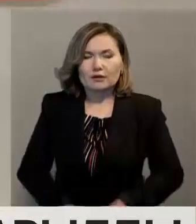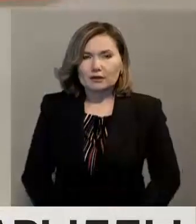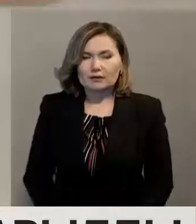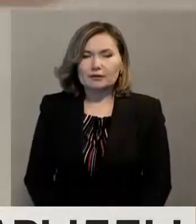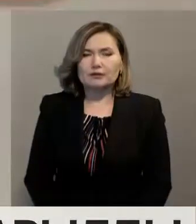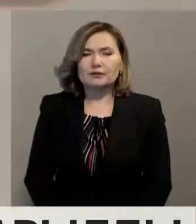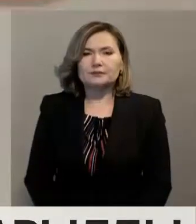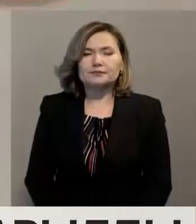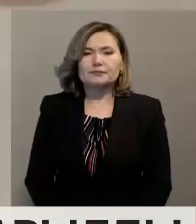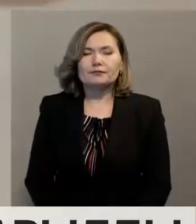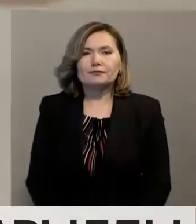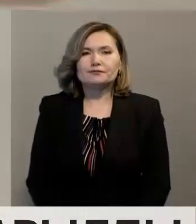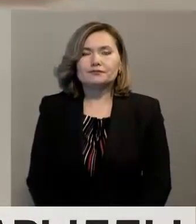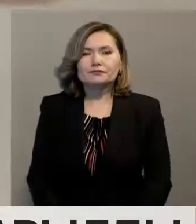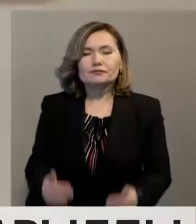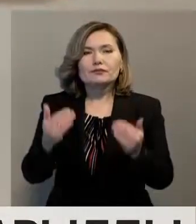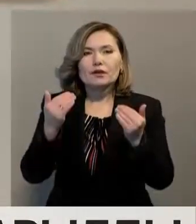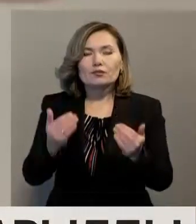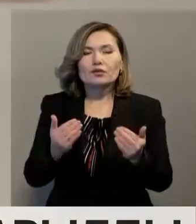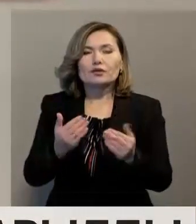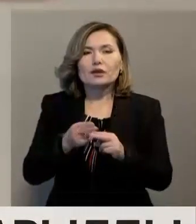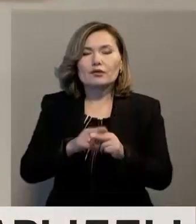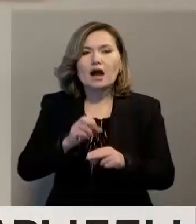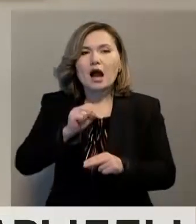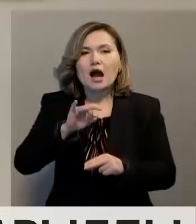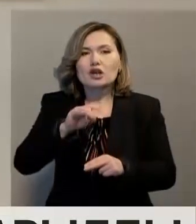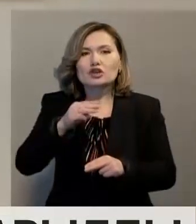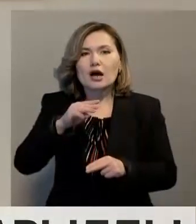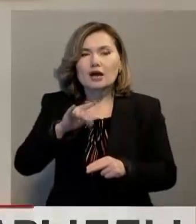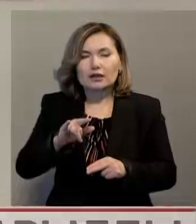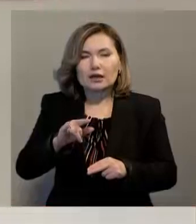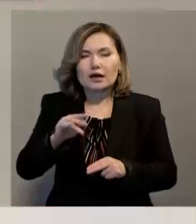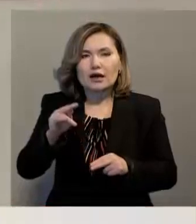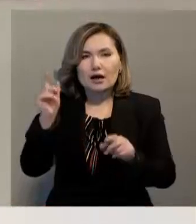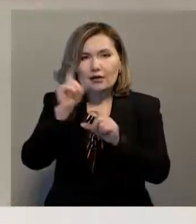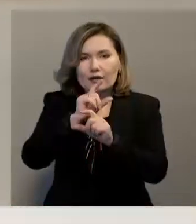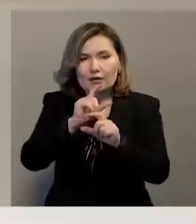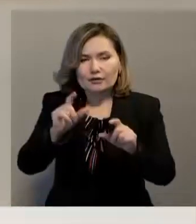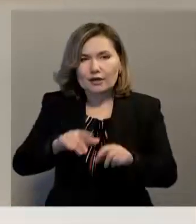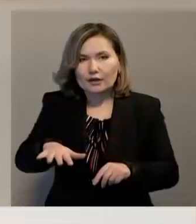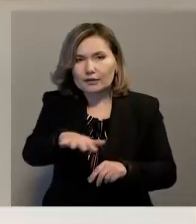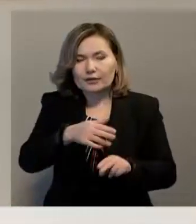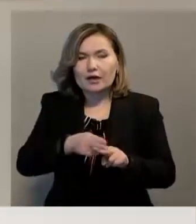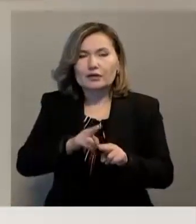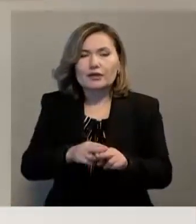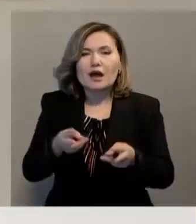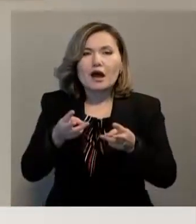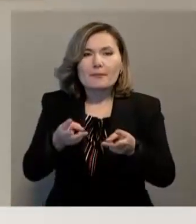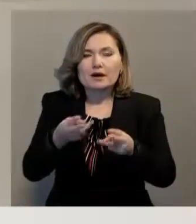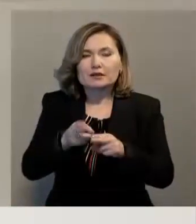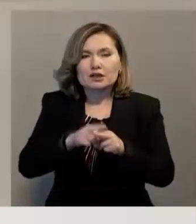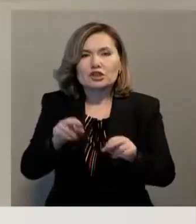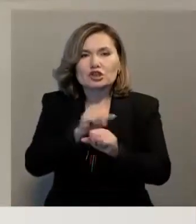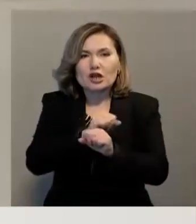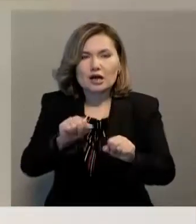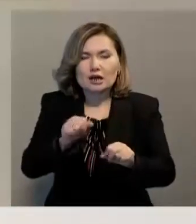Бүгін күндіз Аршалы ауданы Жұмабек Ташенов атындағы орта мектебінің бөлек тұрған ғимаратында қатты отынмен жұмыс істейтін бу мен жылыту қазандығының